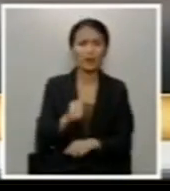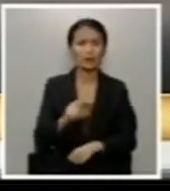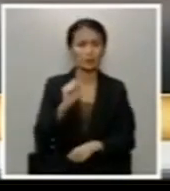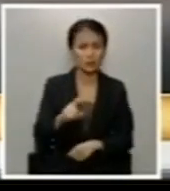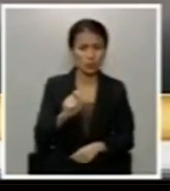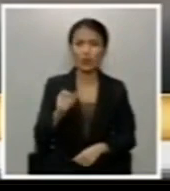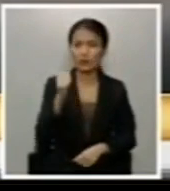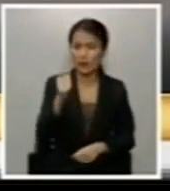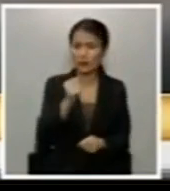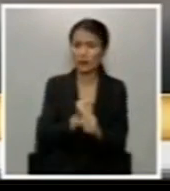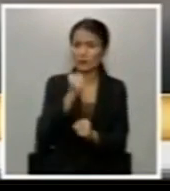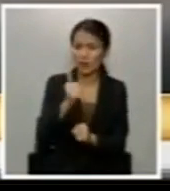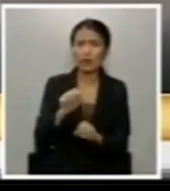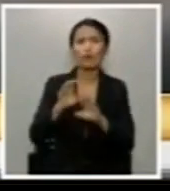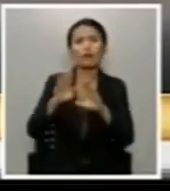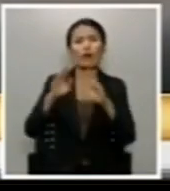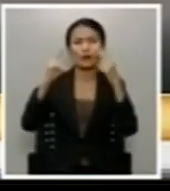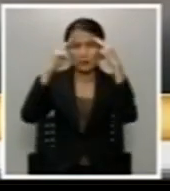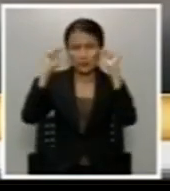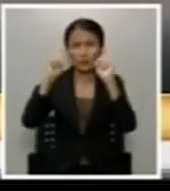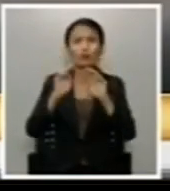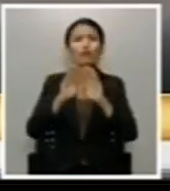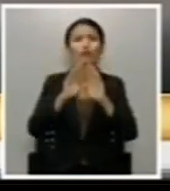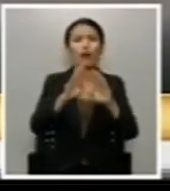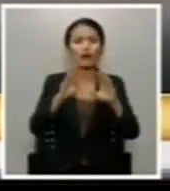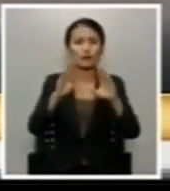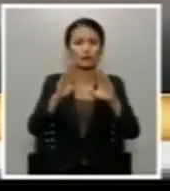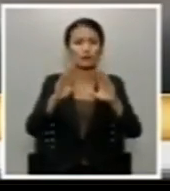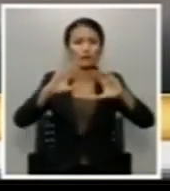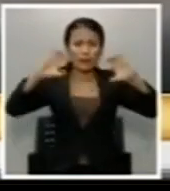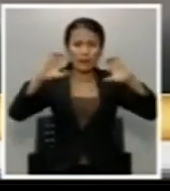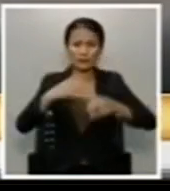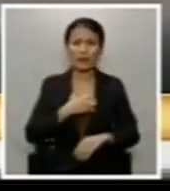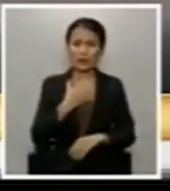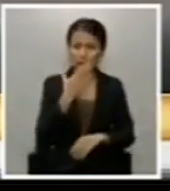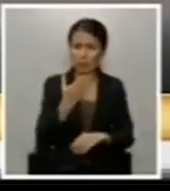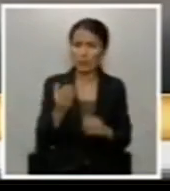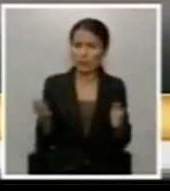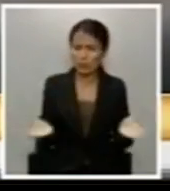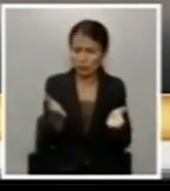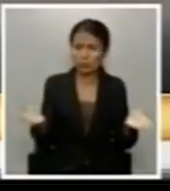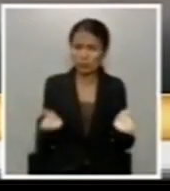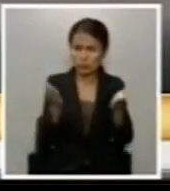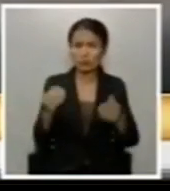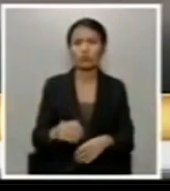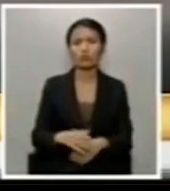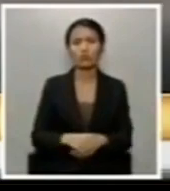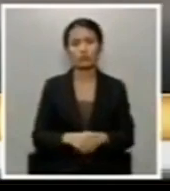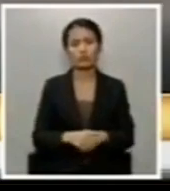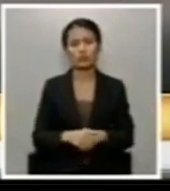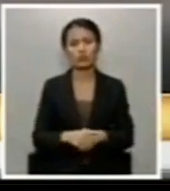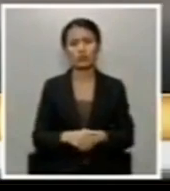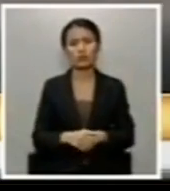ไปถึงท่านนายกรัฐมนตรีและคณะรัฐบาลช่วยผลักดันสิ่งนี้ให้เป็นไปได้ดังฝันของเรานะคะขอบพระคุณมาก